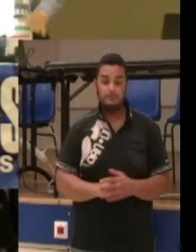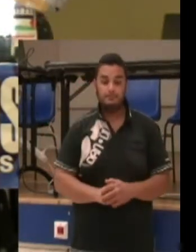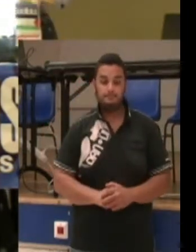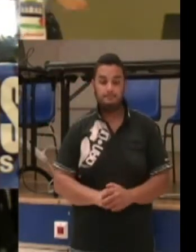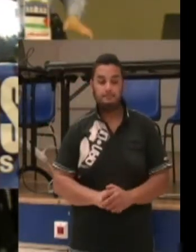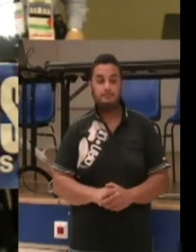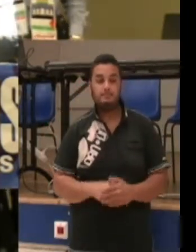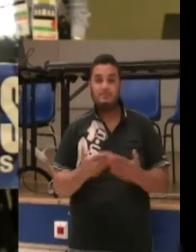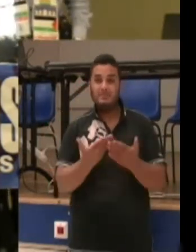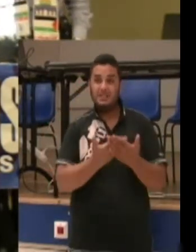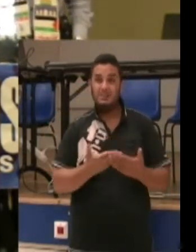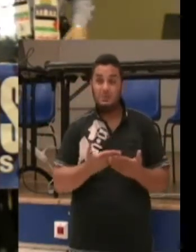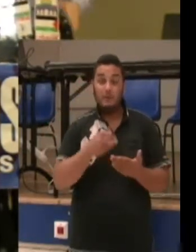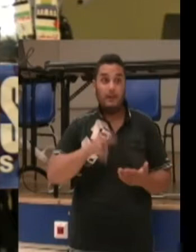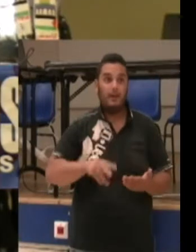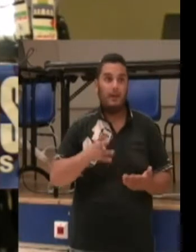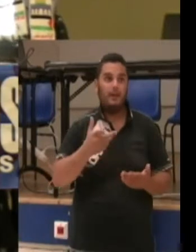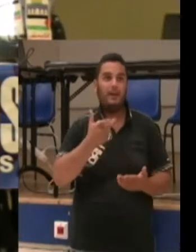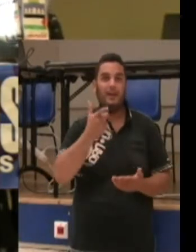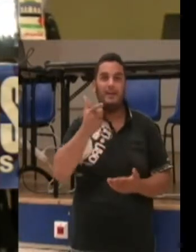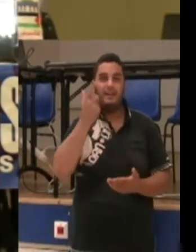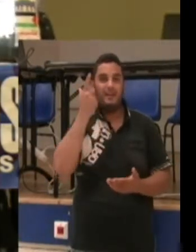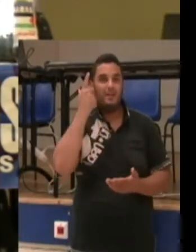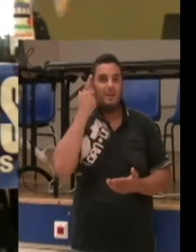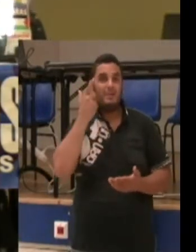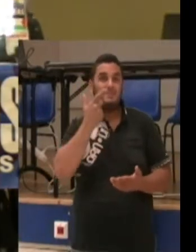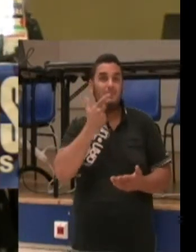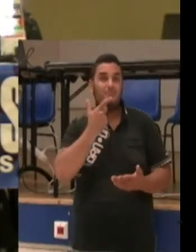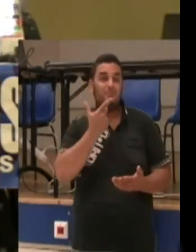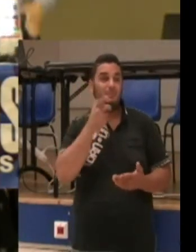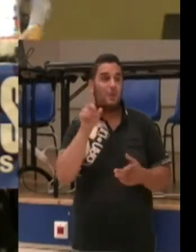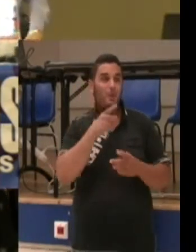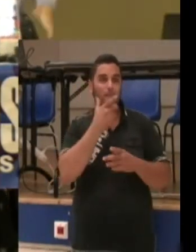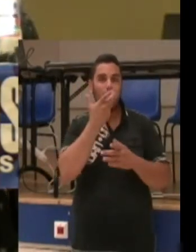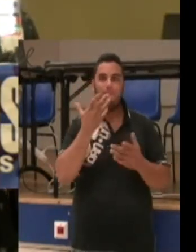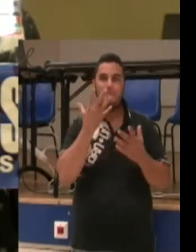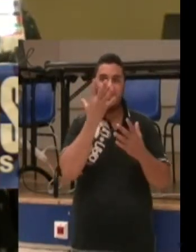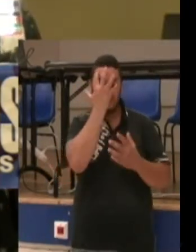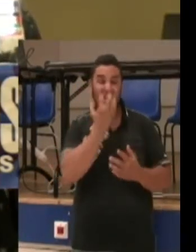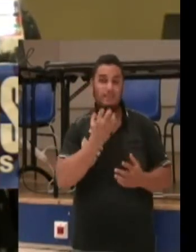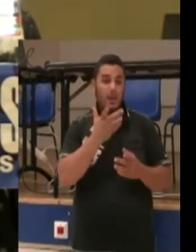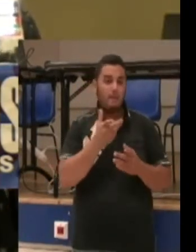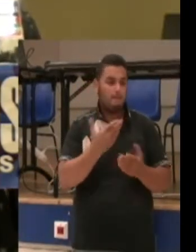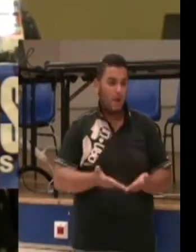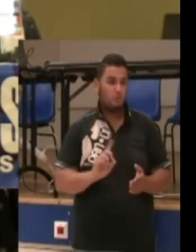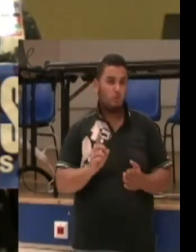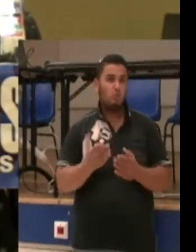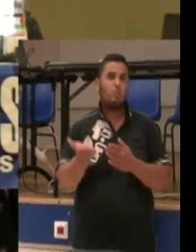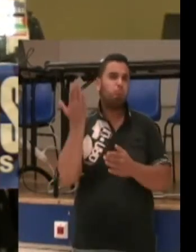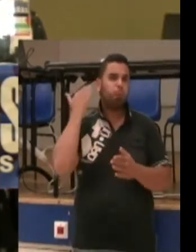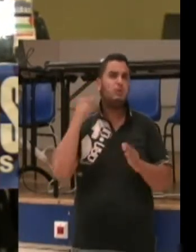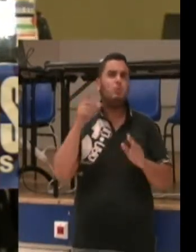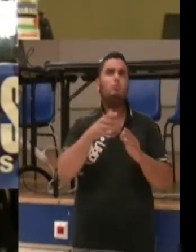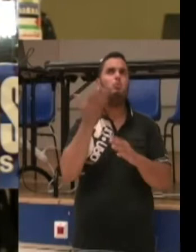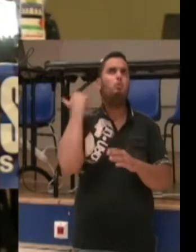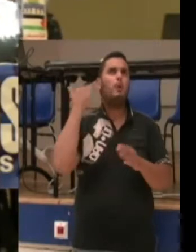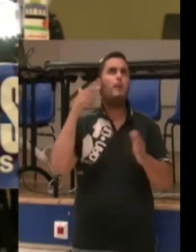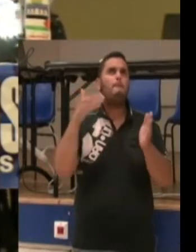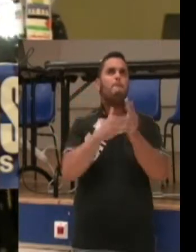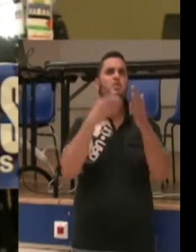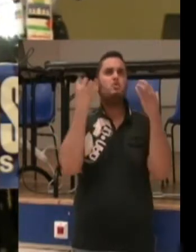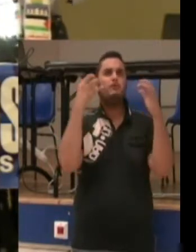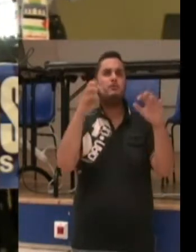La situation est dramatique, mais dramatique depuis très longtemps, ce n'est pas depuis aujourd'hui. Depuis 1917, les